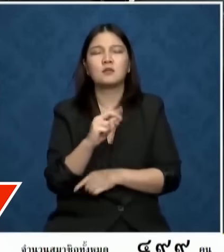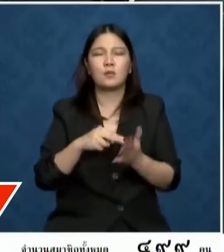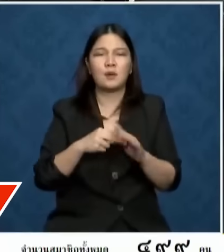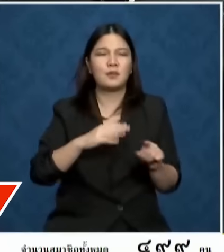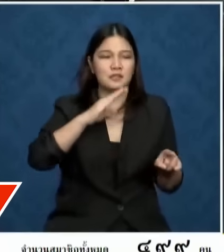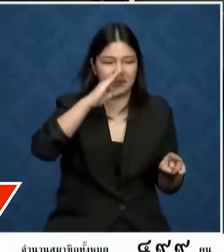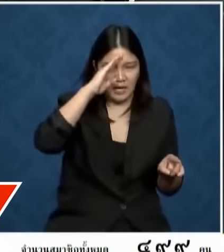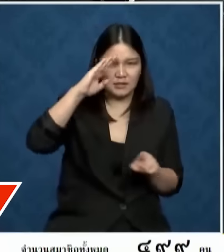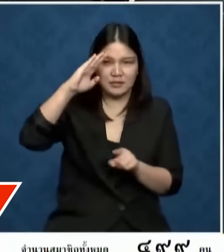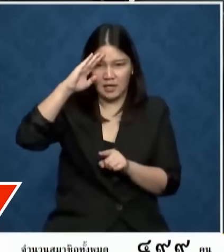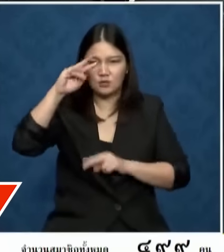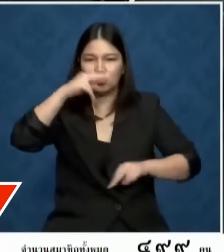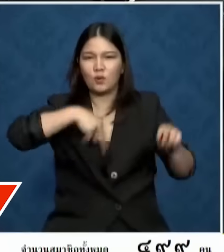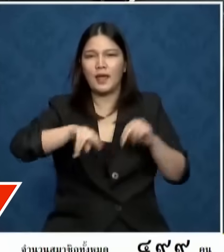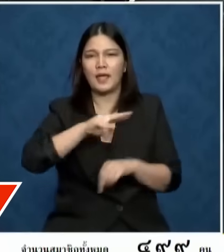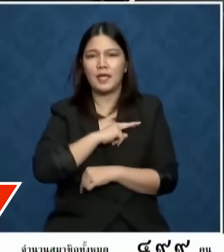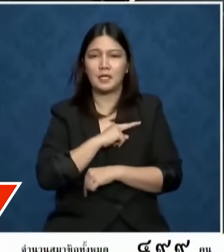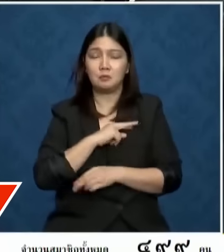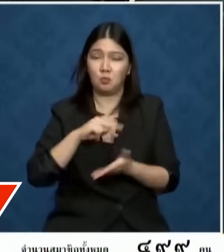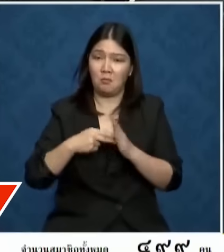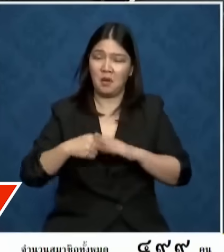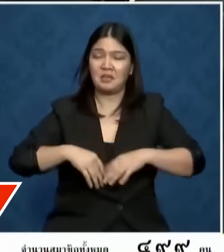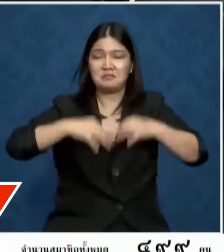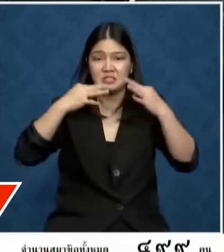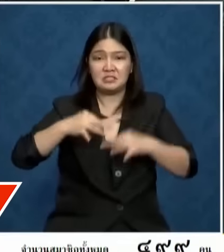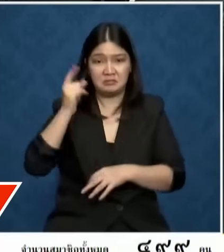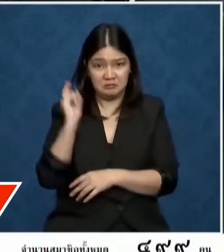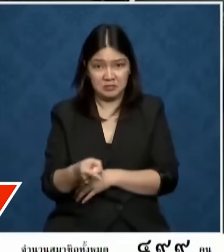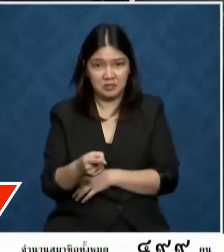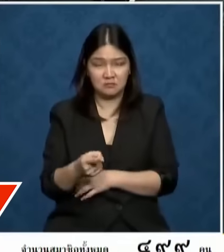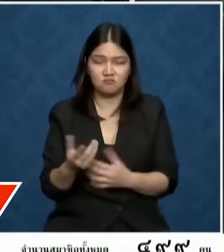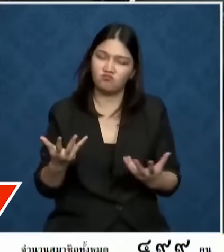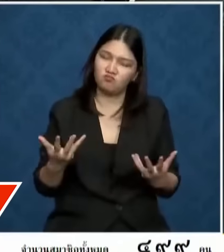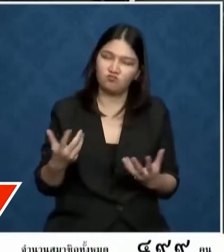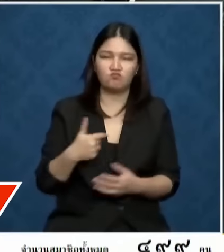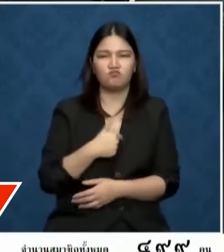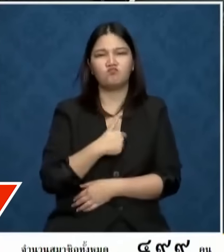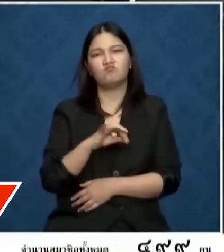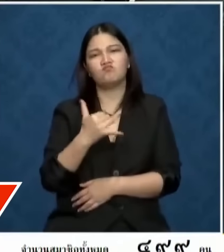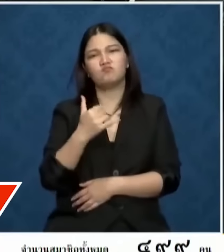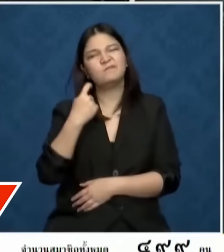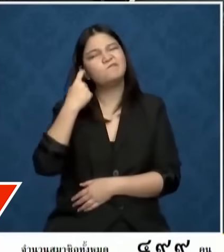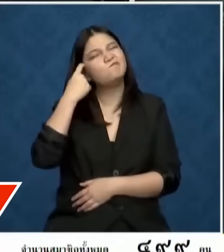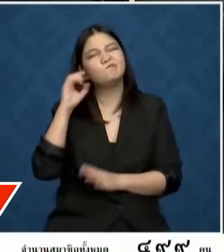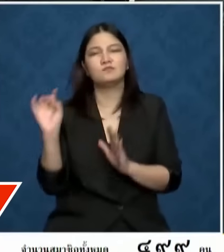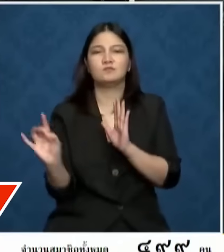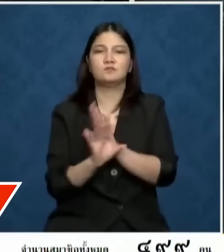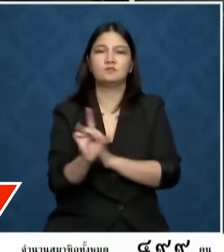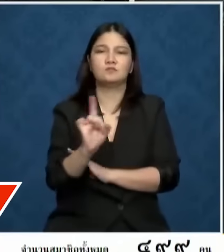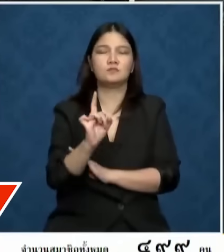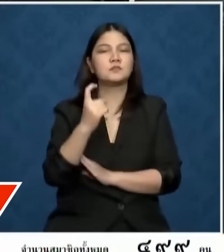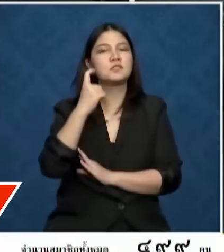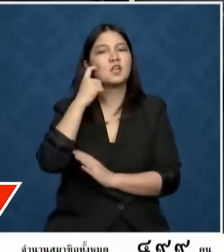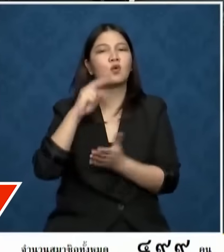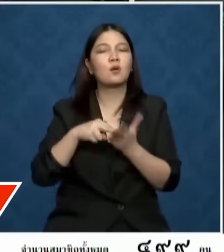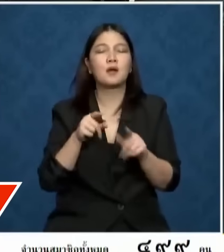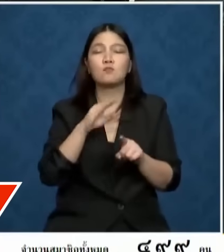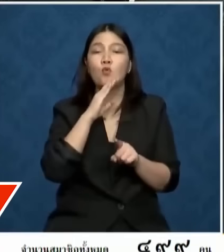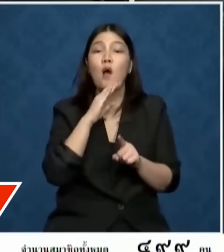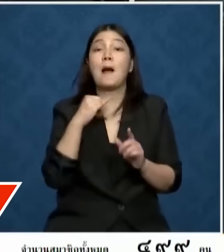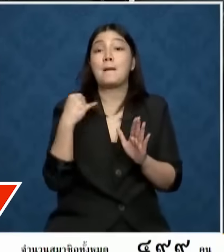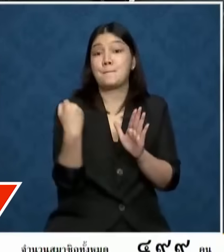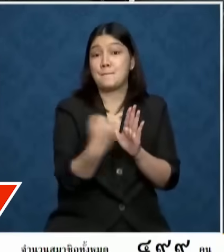กันเองสุดท้ายแล้วก็ไม่ไปไหนครับท่านสุดท้ายแล้วก็อยู่ในส่วนของความผิดจะเกิด